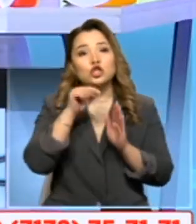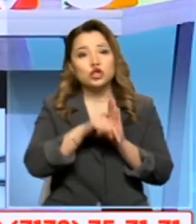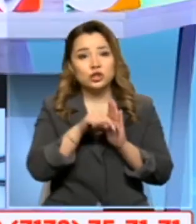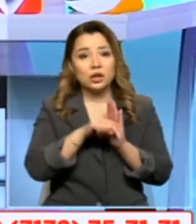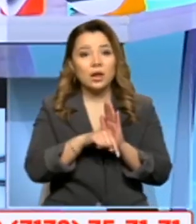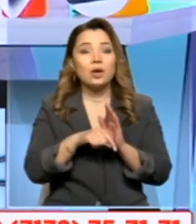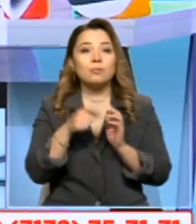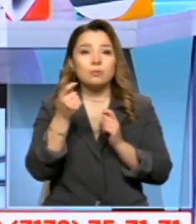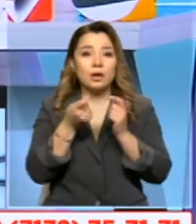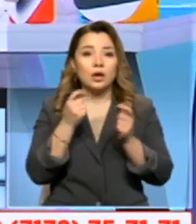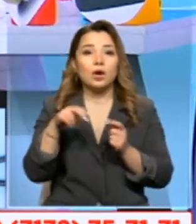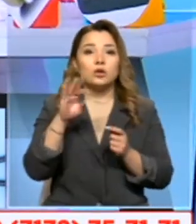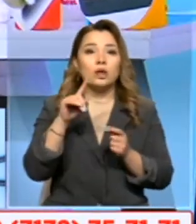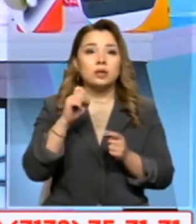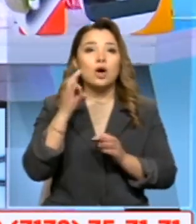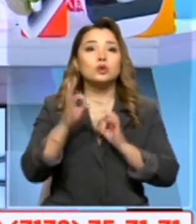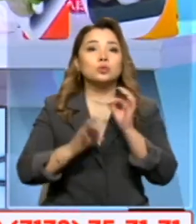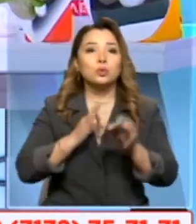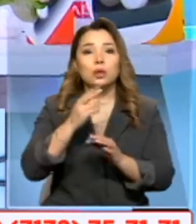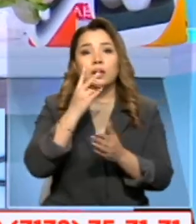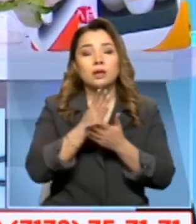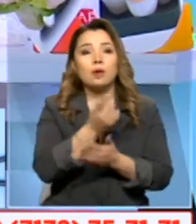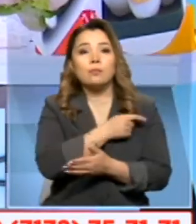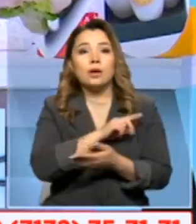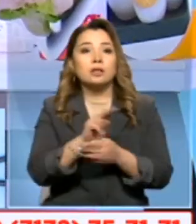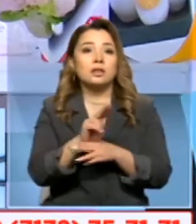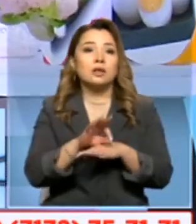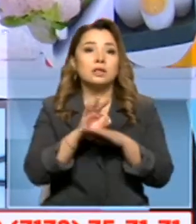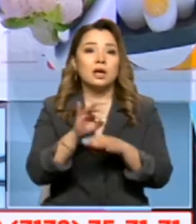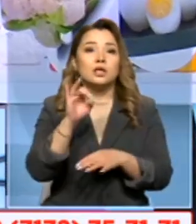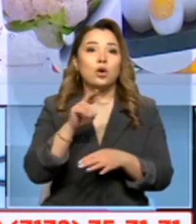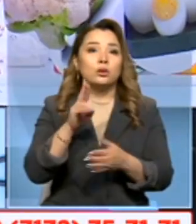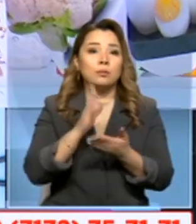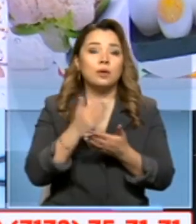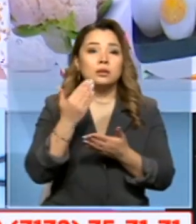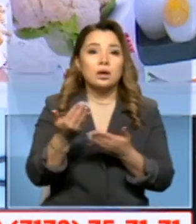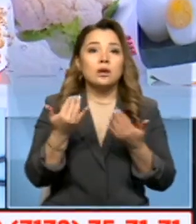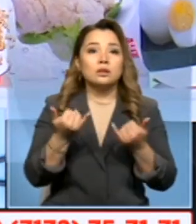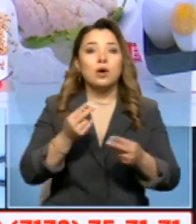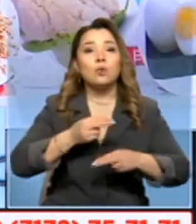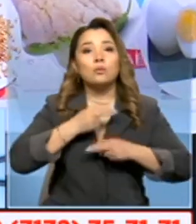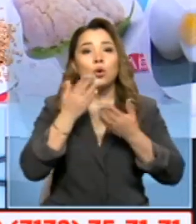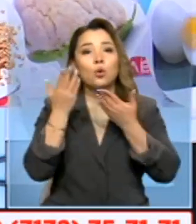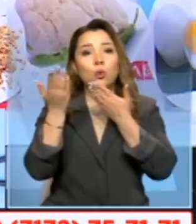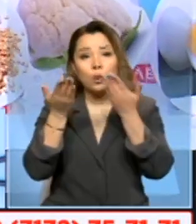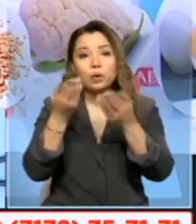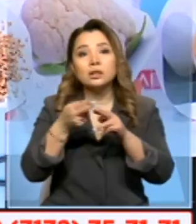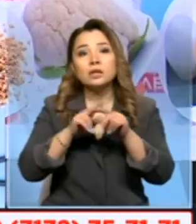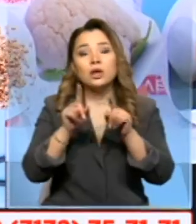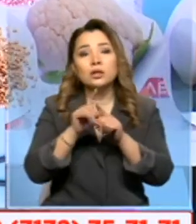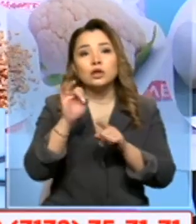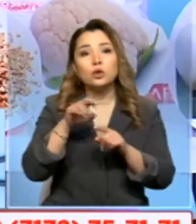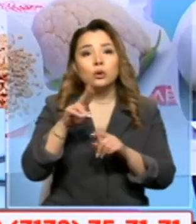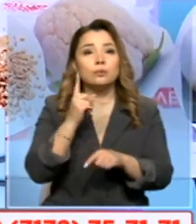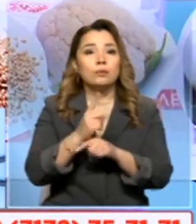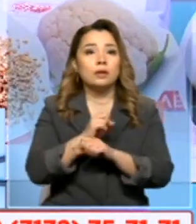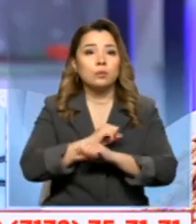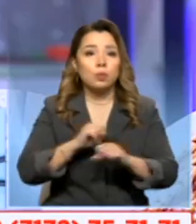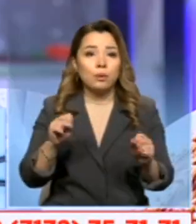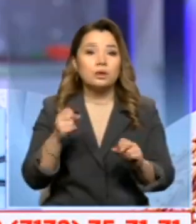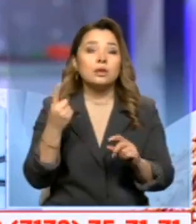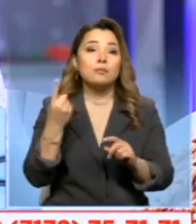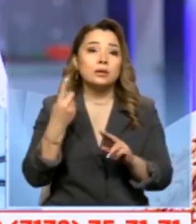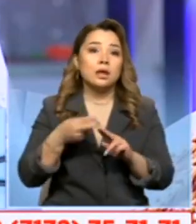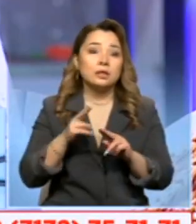ішінде микродоза суточная профилактикалық деңгейде йод бар. Ондай сіз прям мұқият оқып, оның ішінде йод деген болмау керек. Ол